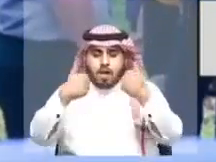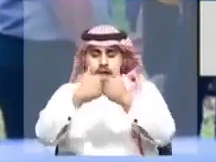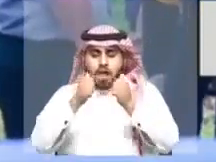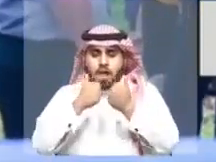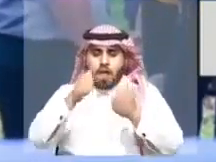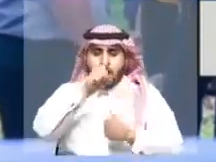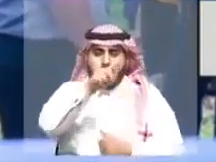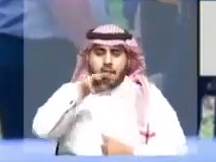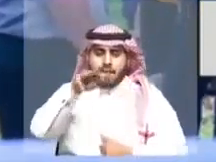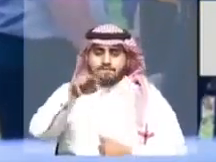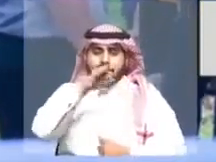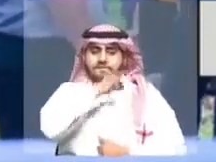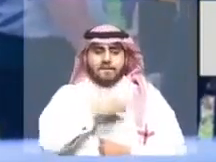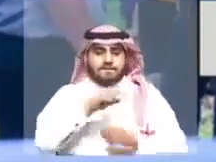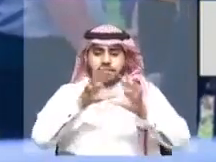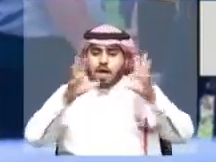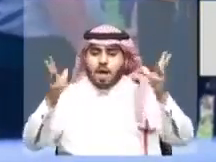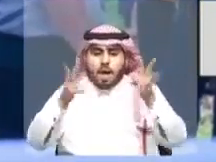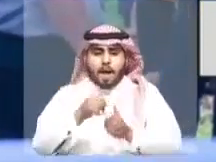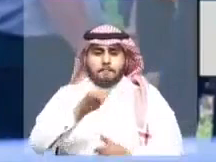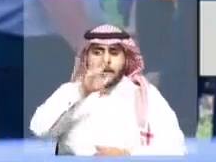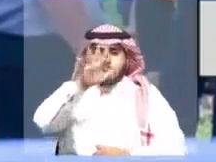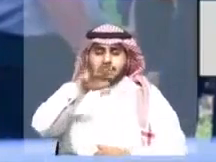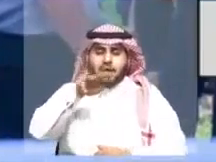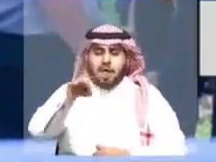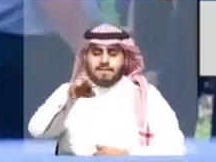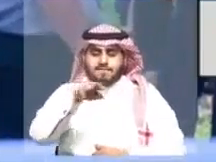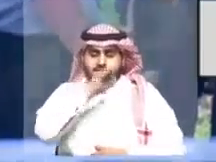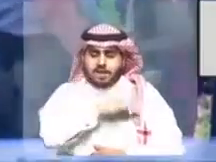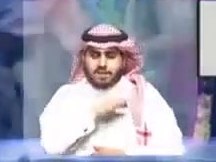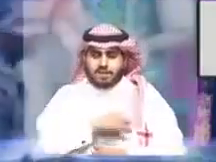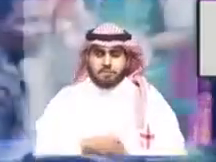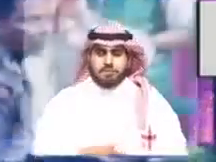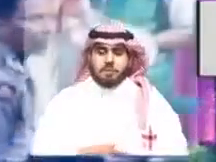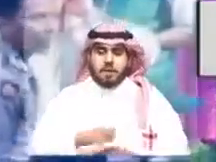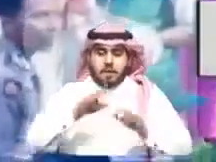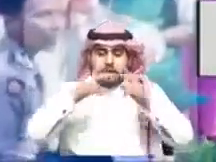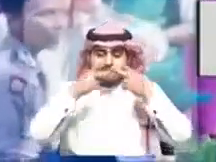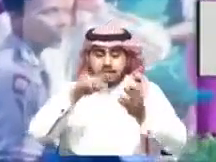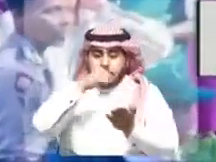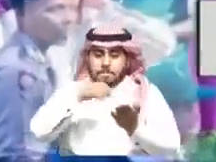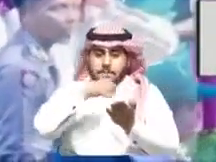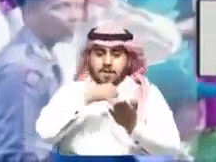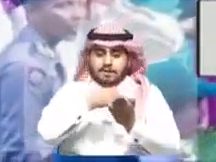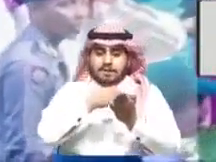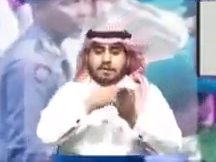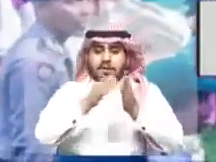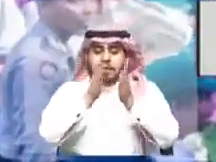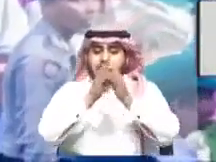بواقع 5000 مستفيد. واستقبل أهالي القرية وفد المركز بالأهازيج الترحيبية، وقدم رئيس